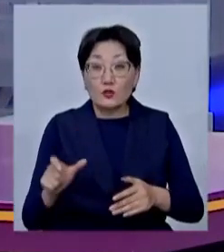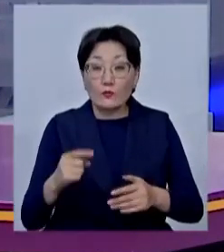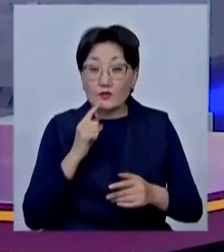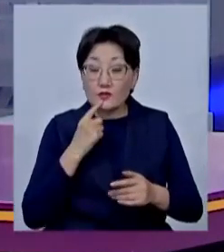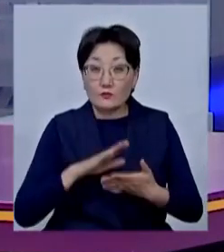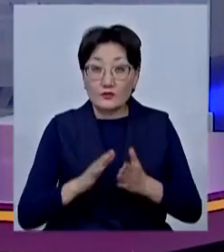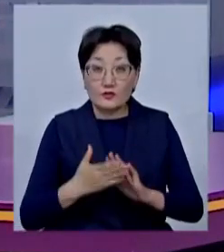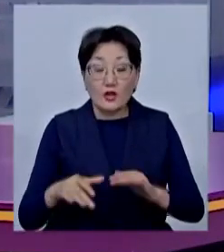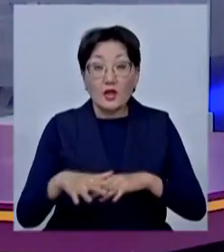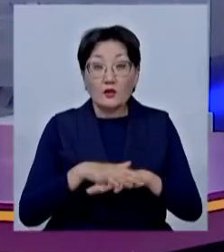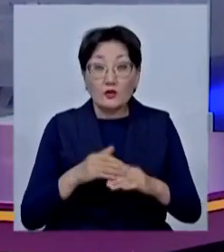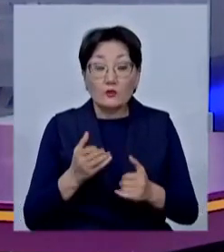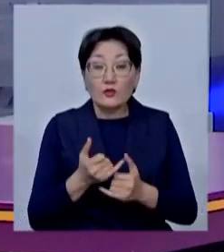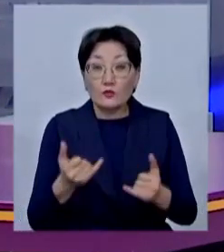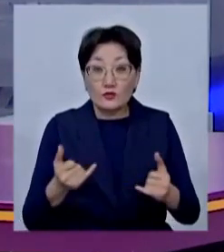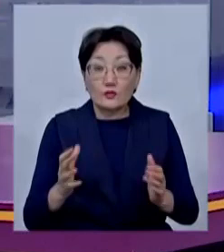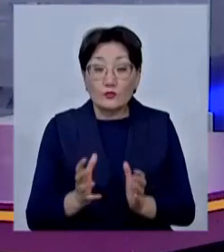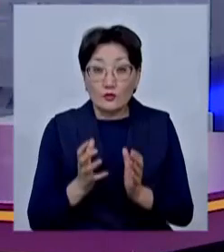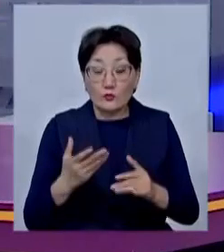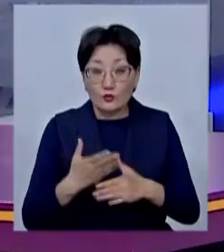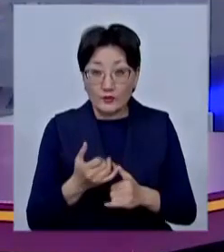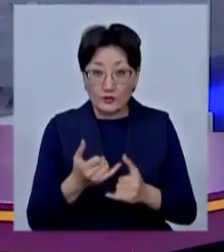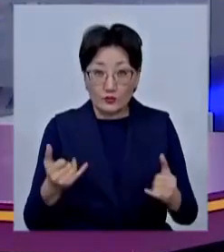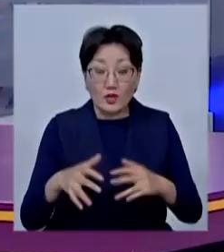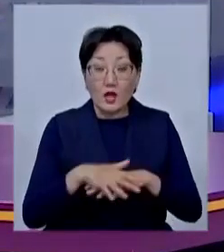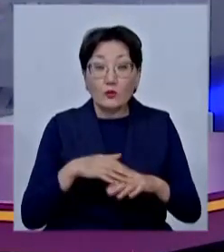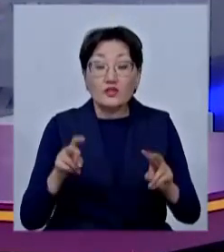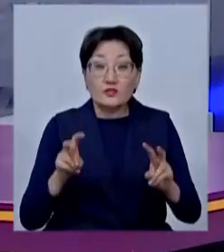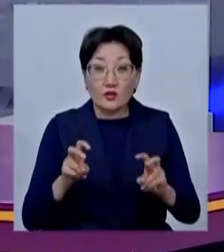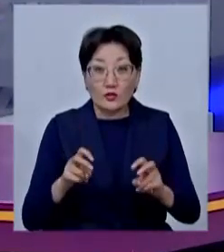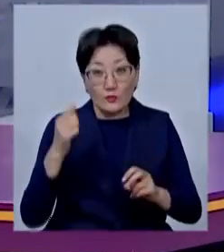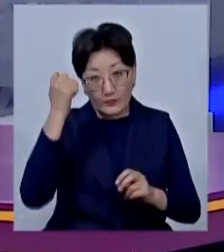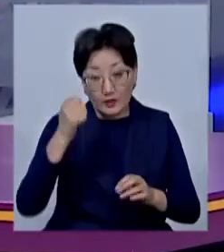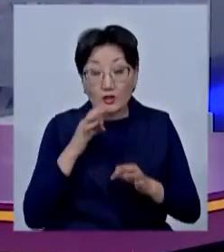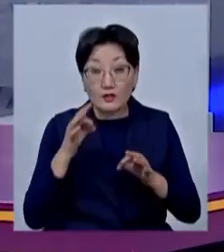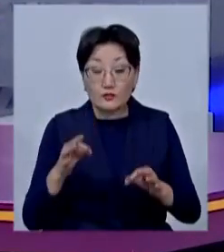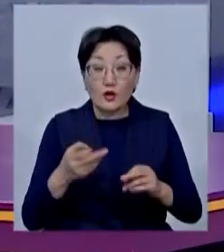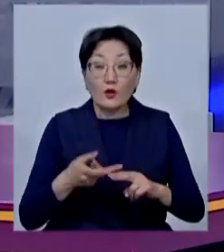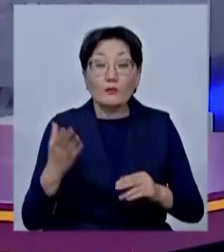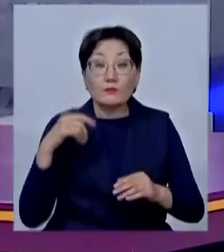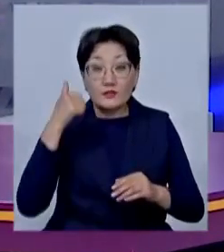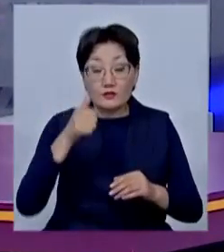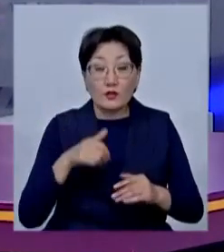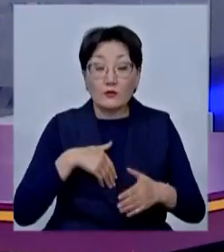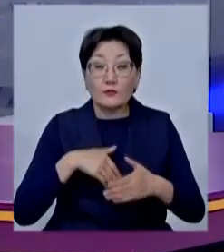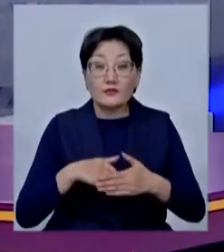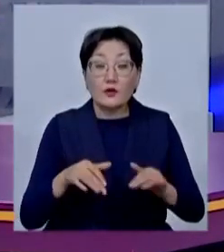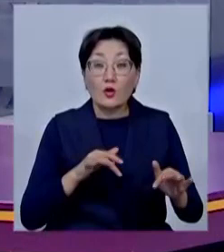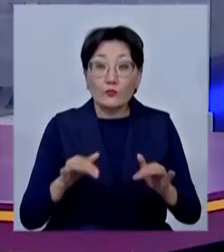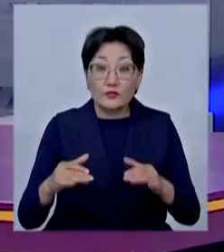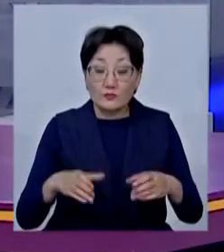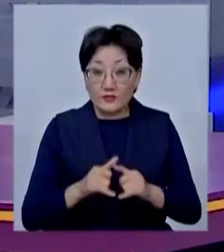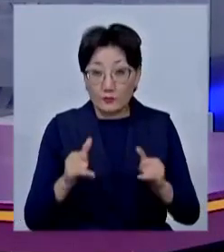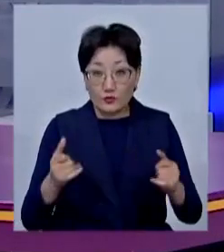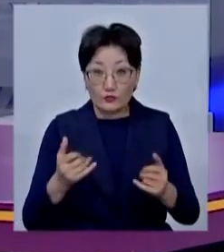қиын кезеңде елге көрсеткен қамқорлығы мен көмектері үшін тұрғындар атынан ризашылығын білдірді. Былтыр қалада волонтерлік қозғалыстарды